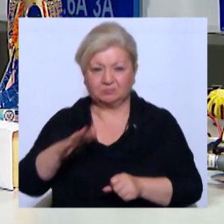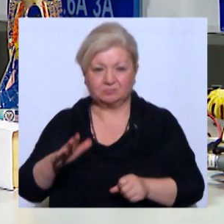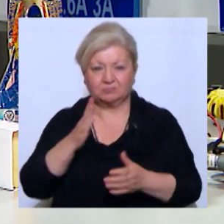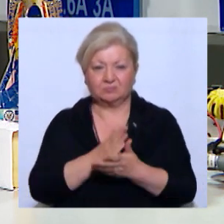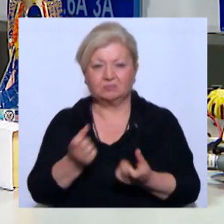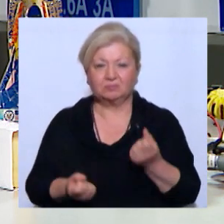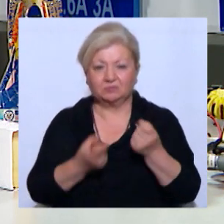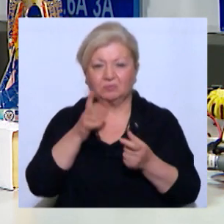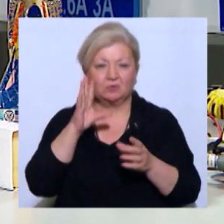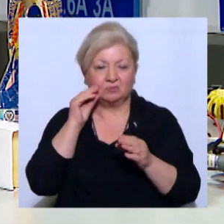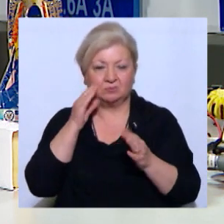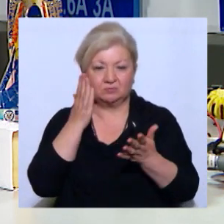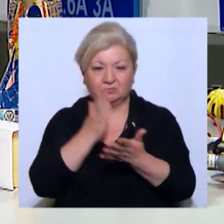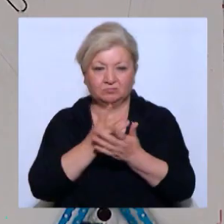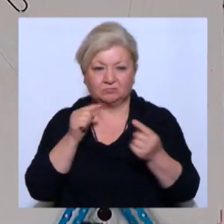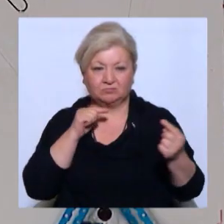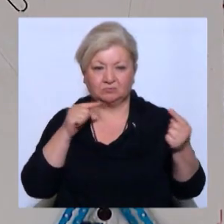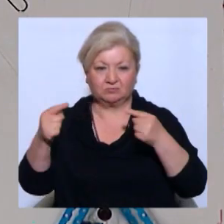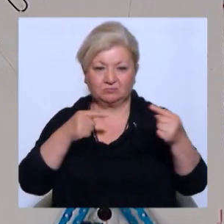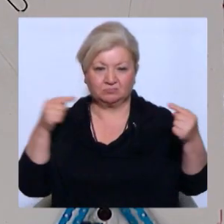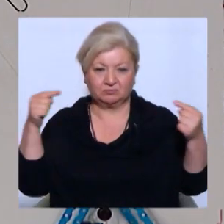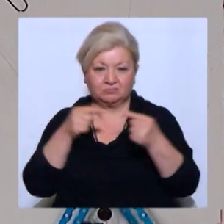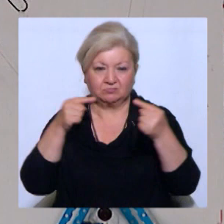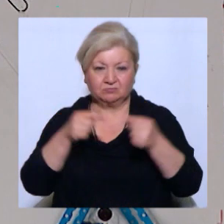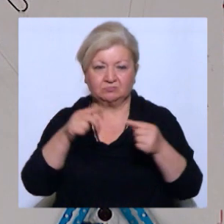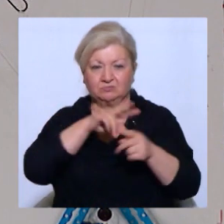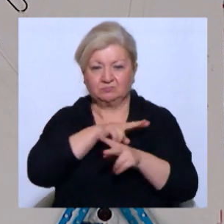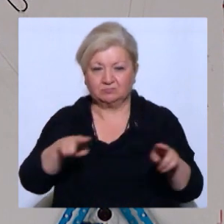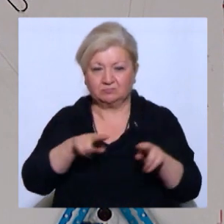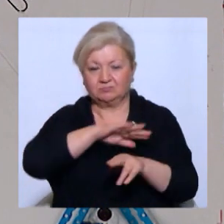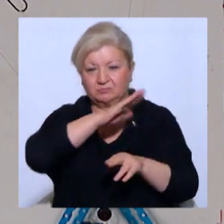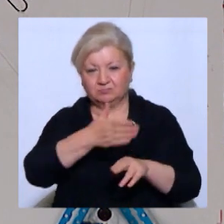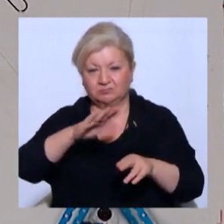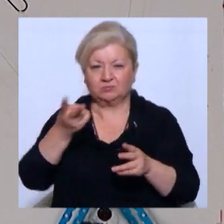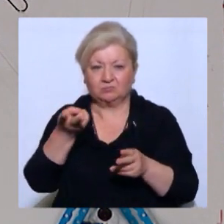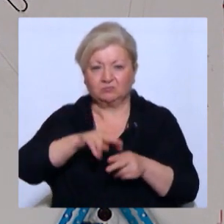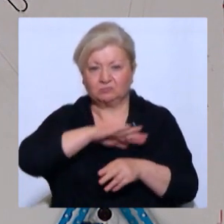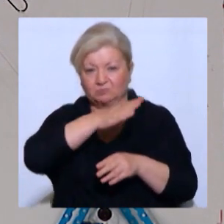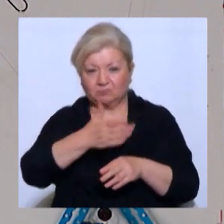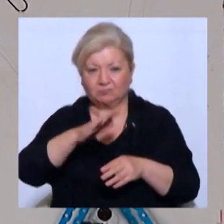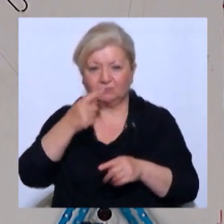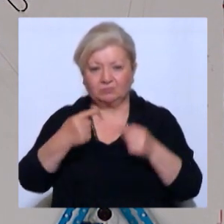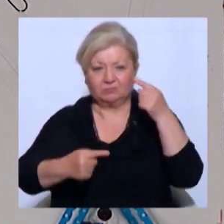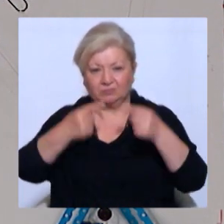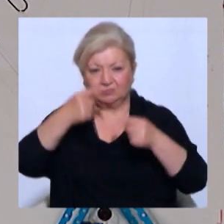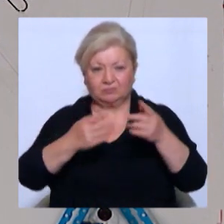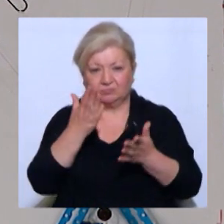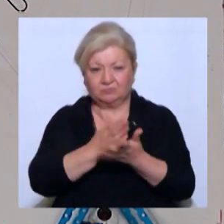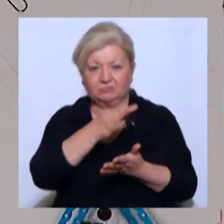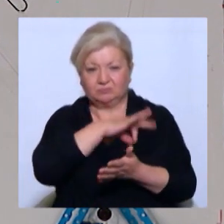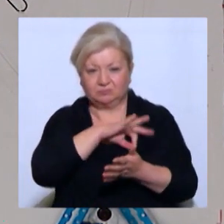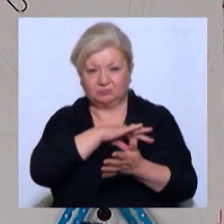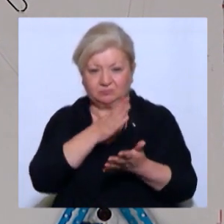ერთმანეთი საპირისპიროდ მოძრაობს ერთნაირი სიხშირის, ერთნაირი ამპლიტუდის ორი ტალღის ინტერფერენციის